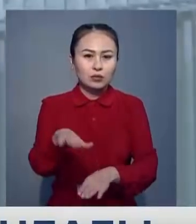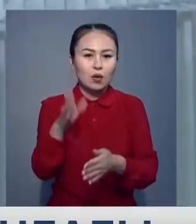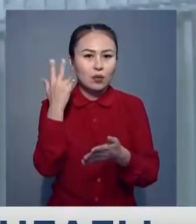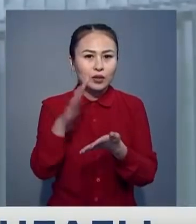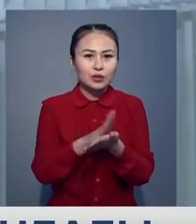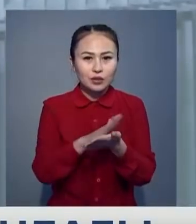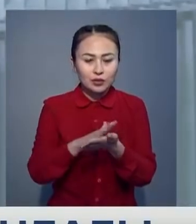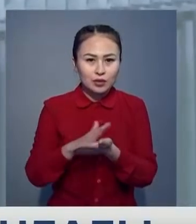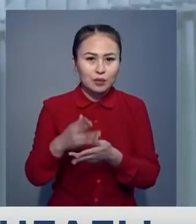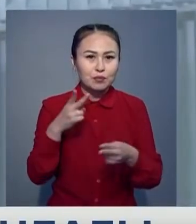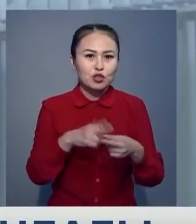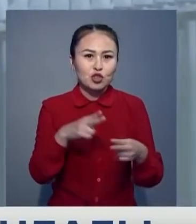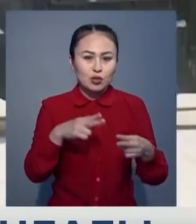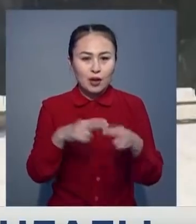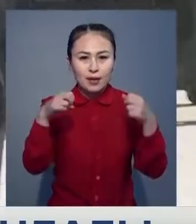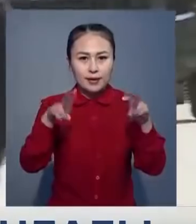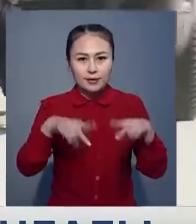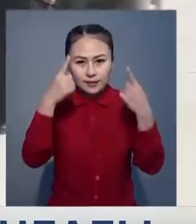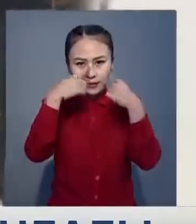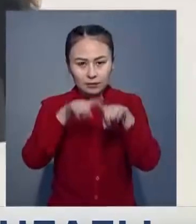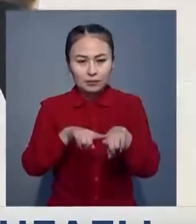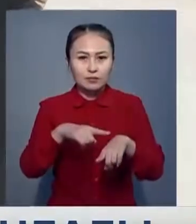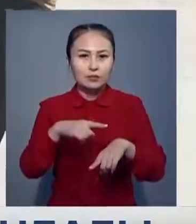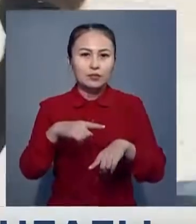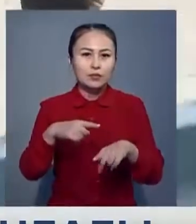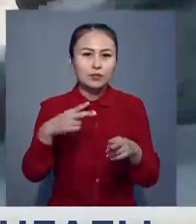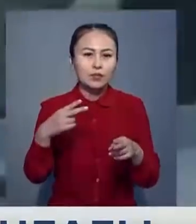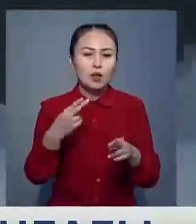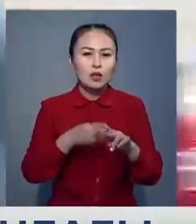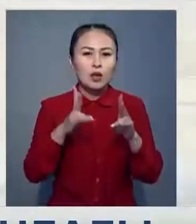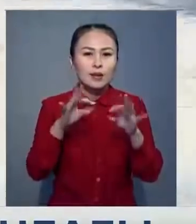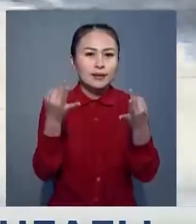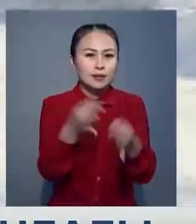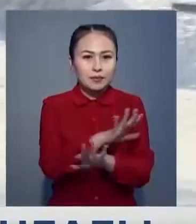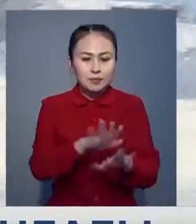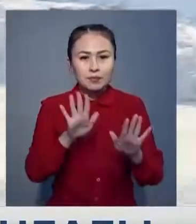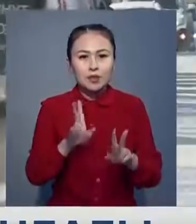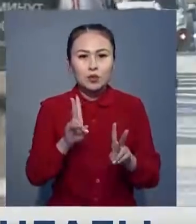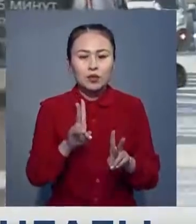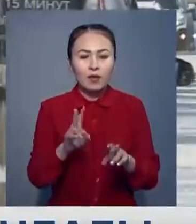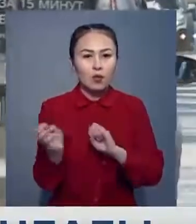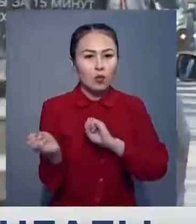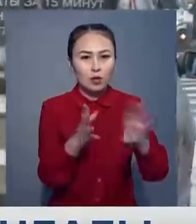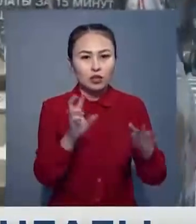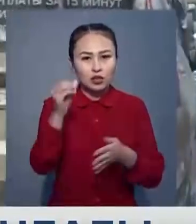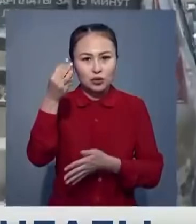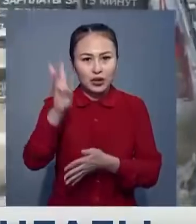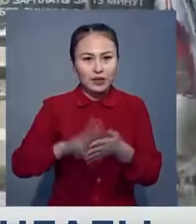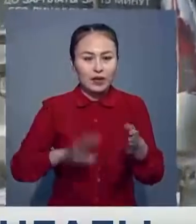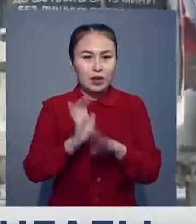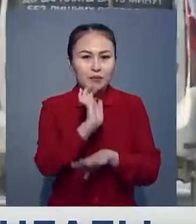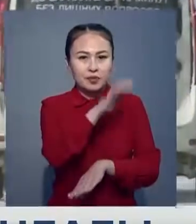қардан тазалау жұмыстарына кедергі келтіріп, арнайы техниканың жолын бөгейді. Рұқсат етілмеген жерде тұрған көлікте эвакуатор мен айыппұл